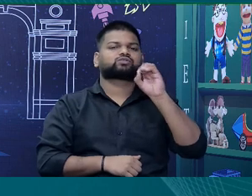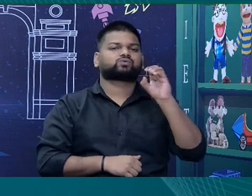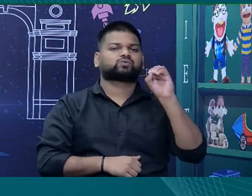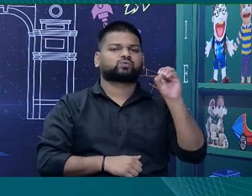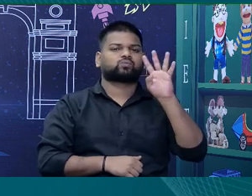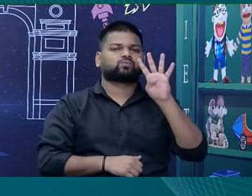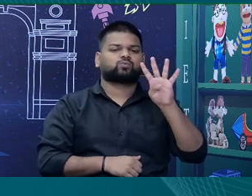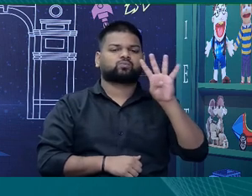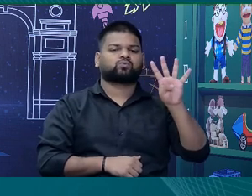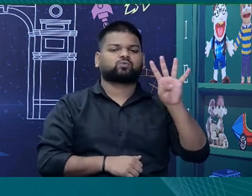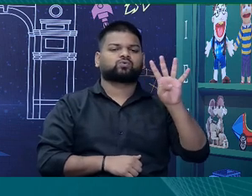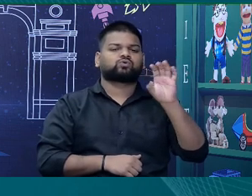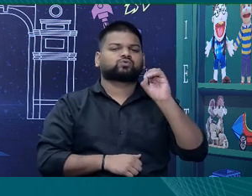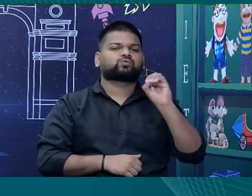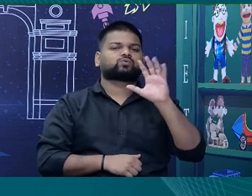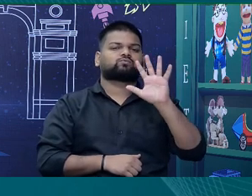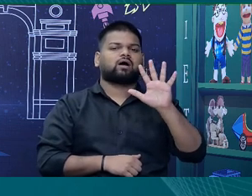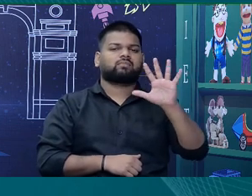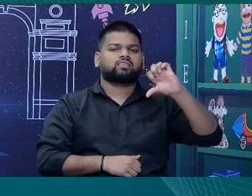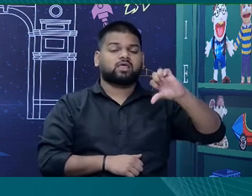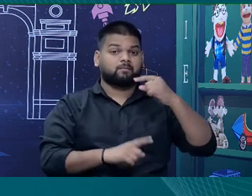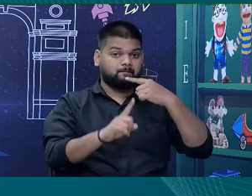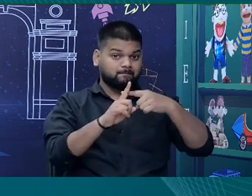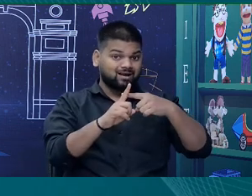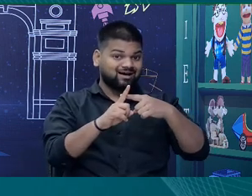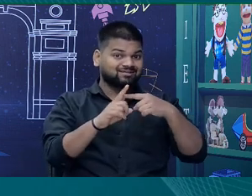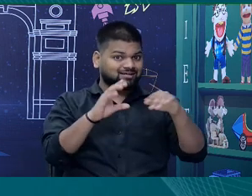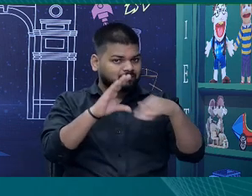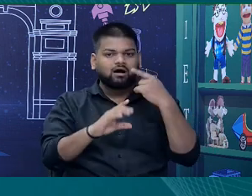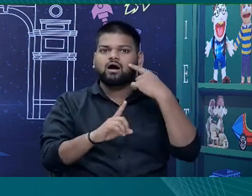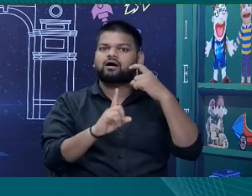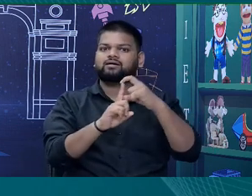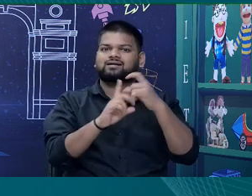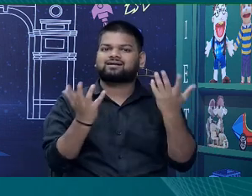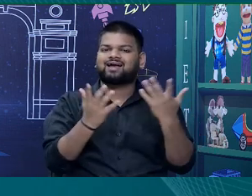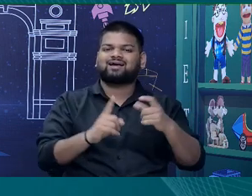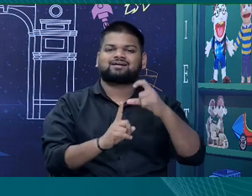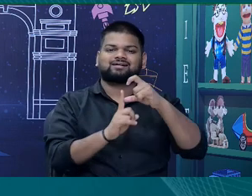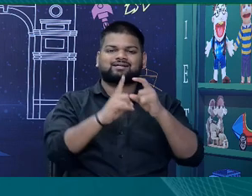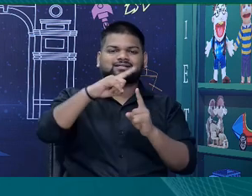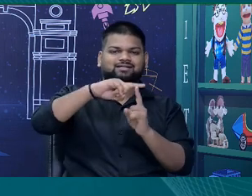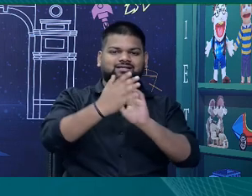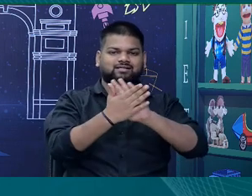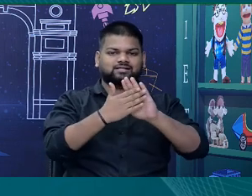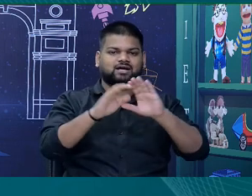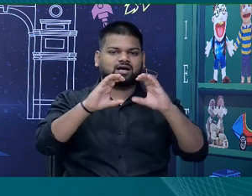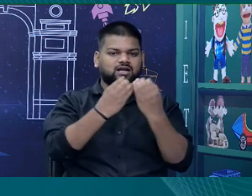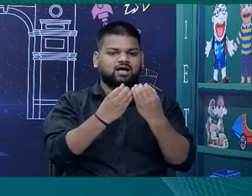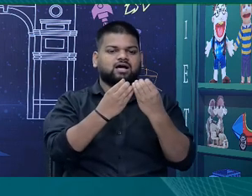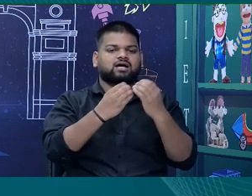इसके साथ-साथ ईमेल एड्रेस भी आपको जानना होगा जो की है डीटीएच क्लास सेवंथ